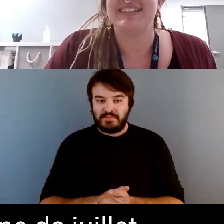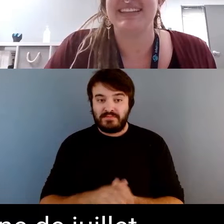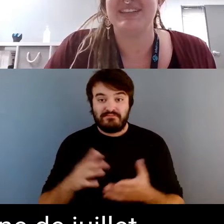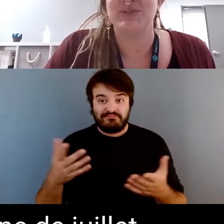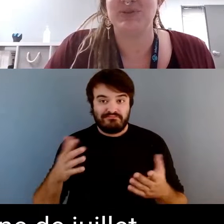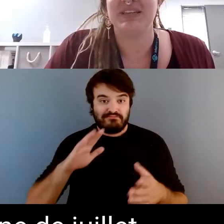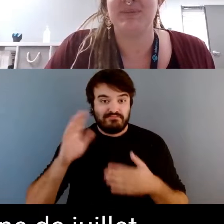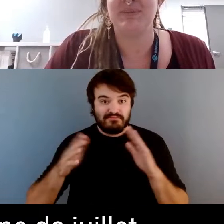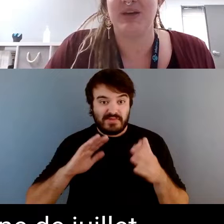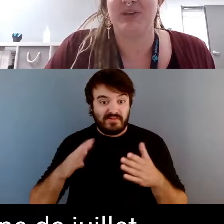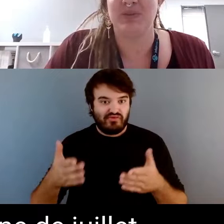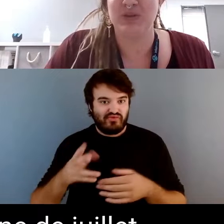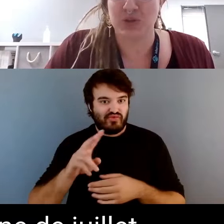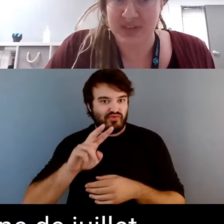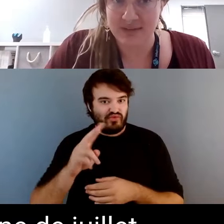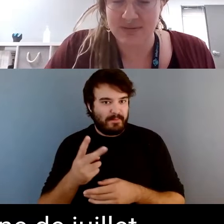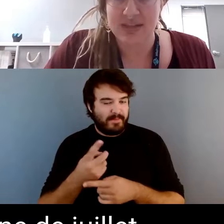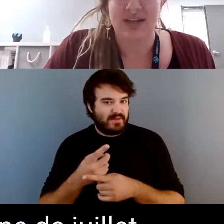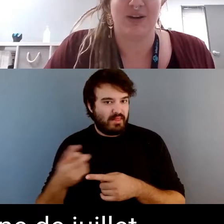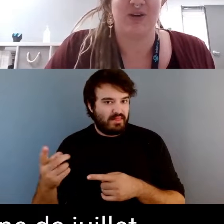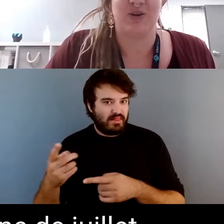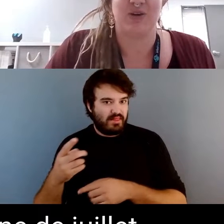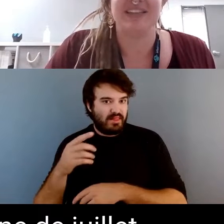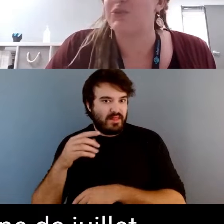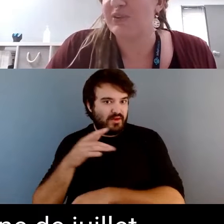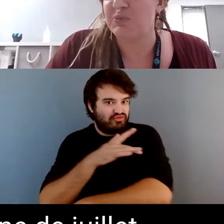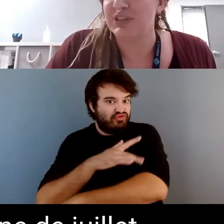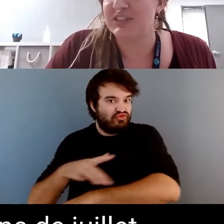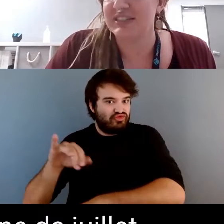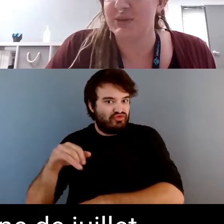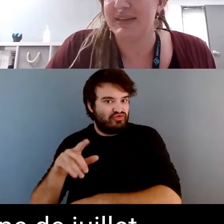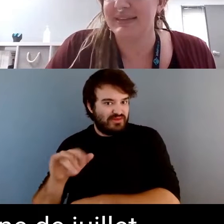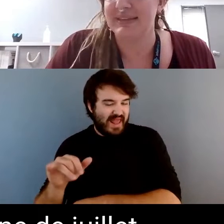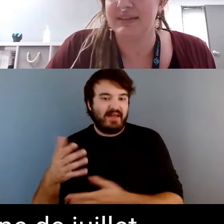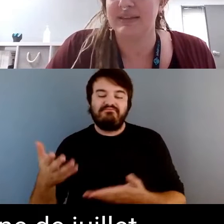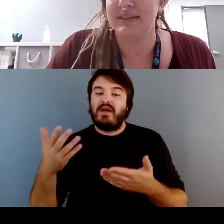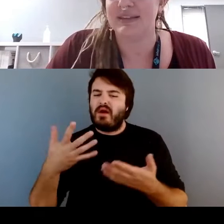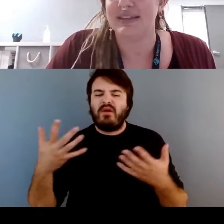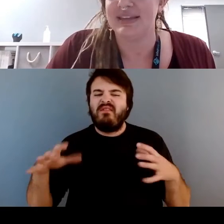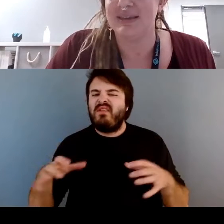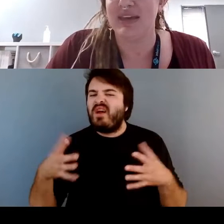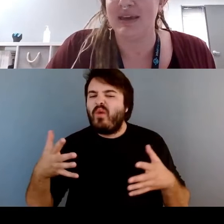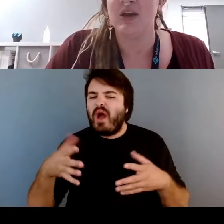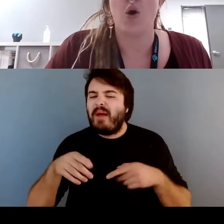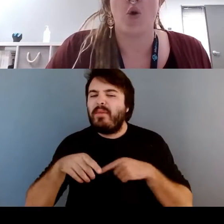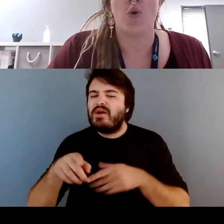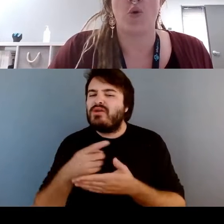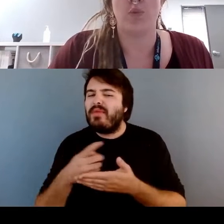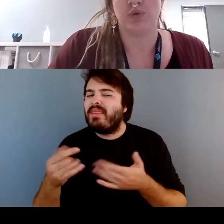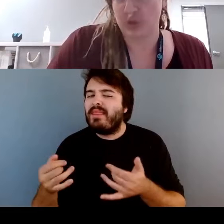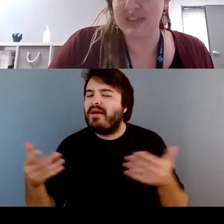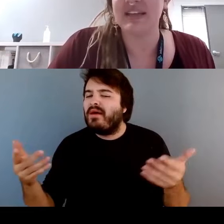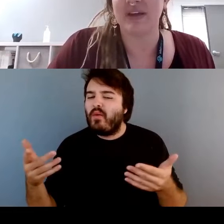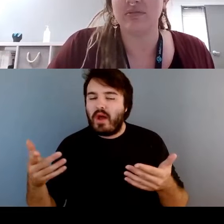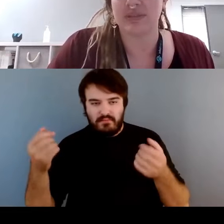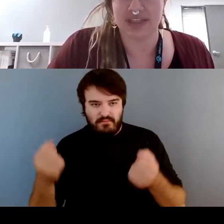Bienvenue à cette deuxième semaine de juillet. Alors, qu'est-ce qu'on fait au potager cette semaine? Eh bien, on